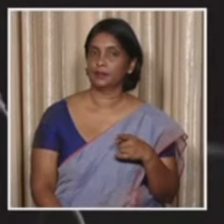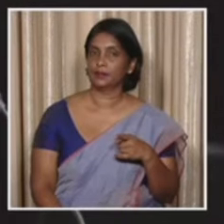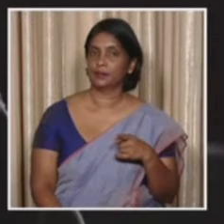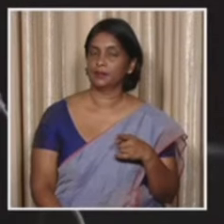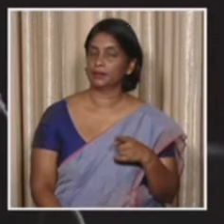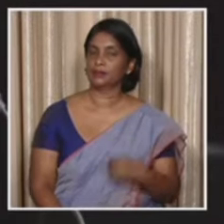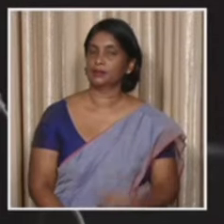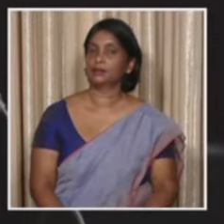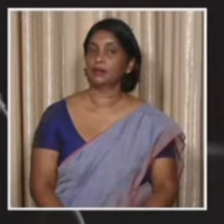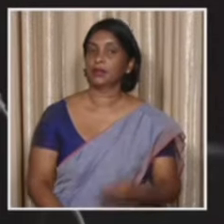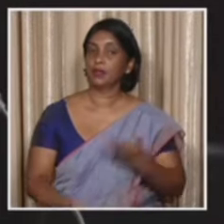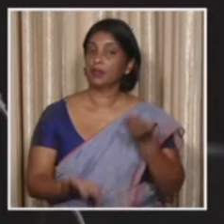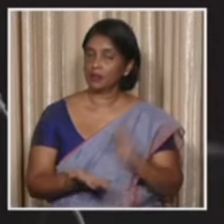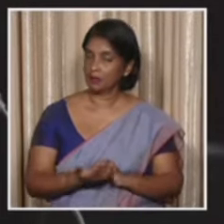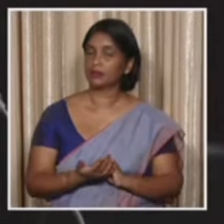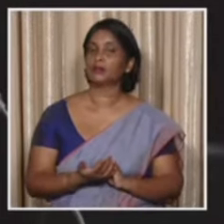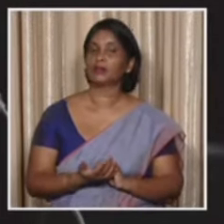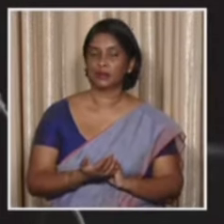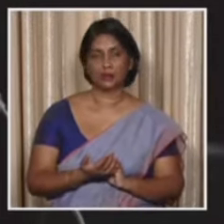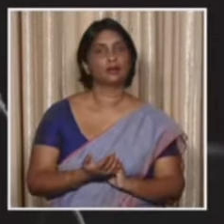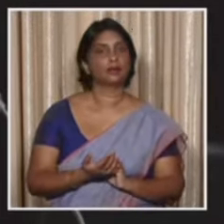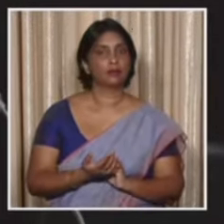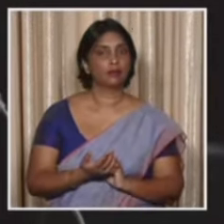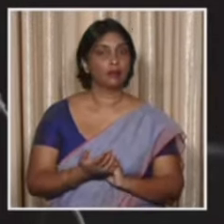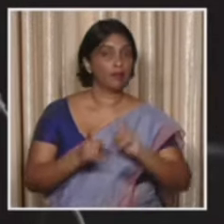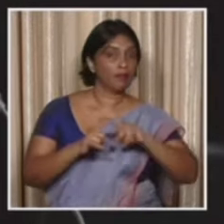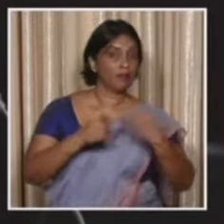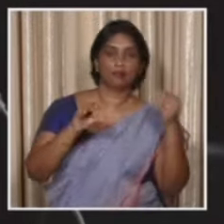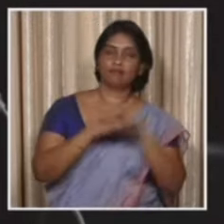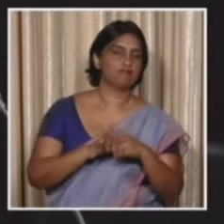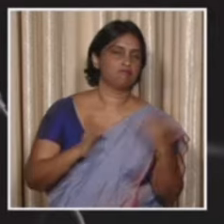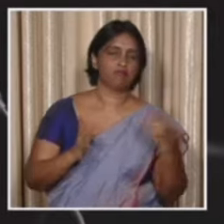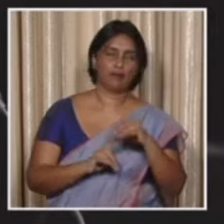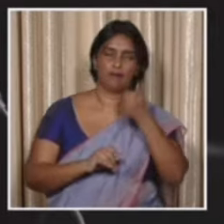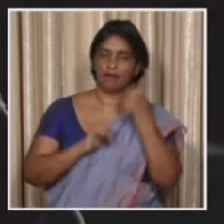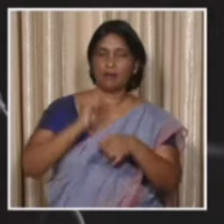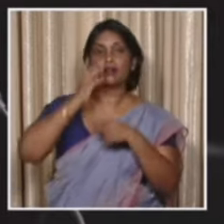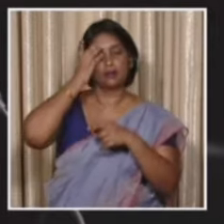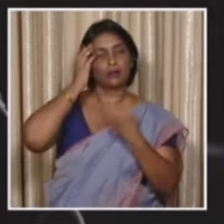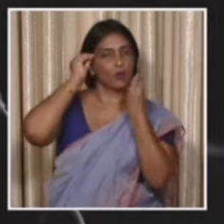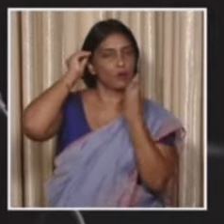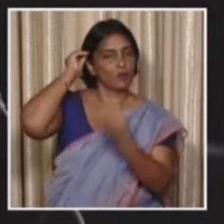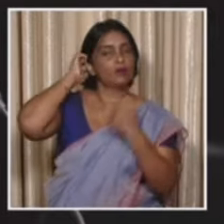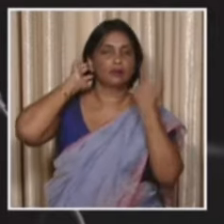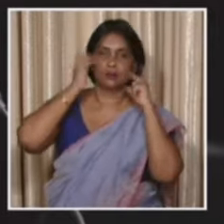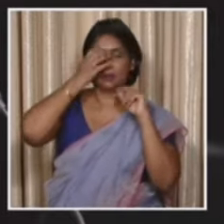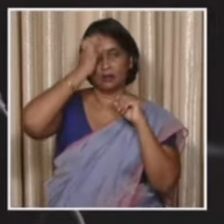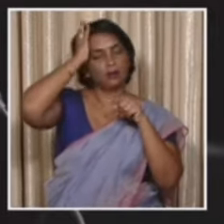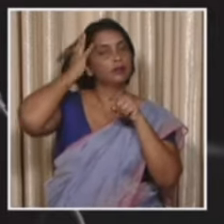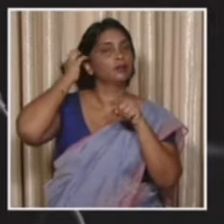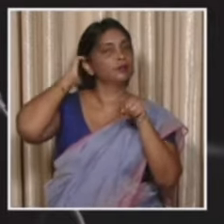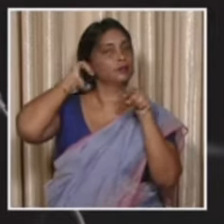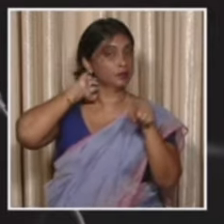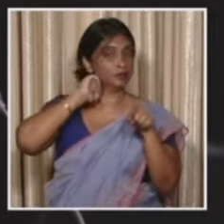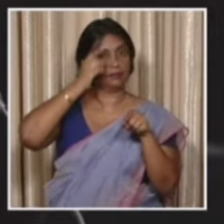மீள நிரப்ப முடியாத ஒரு இழப்பு என்று சொல்லிக்கொள்கின்ற அதே நேரம் ஒரு நல்ல பண்பட்ட மனிதராக, அதே